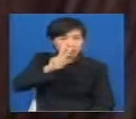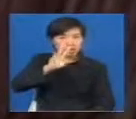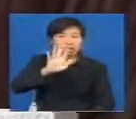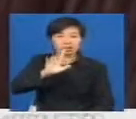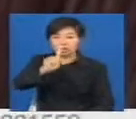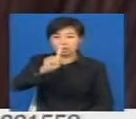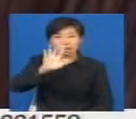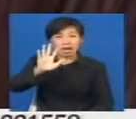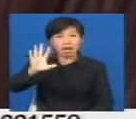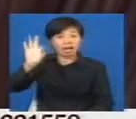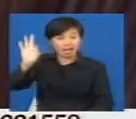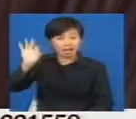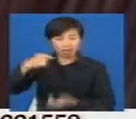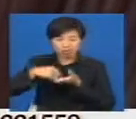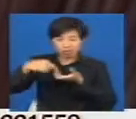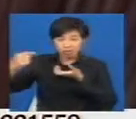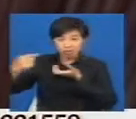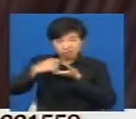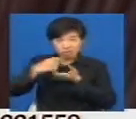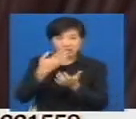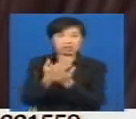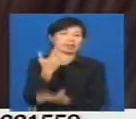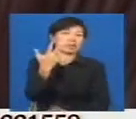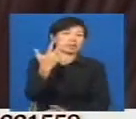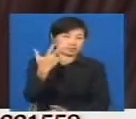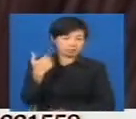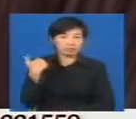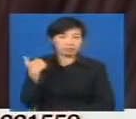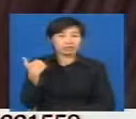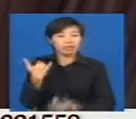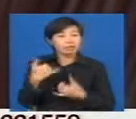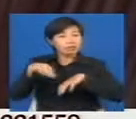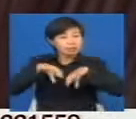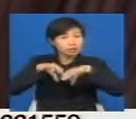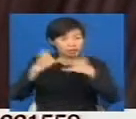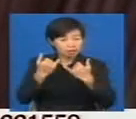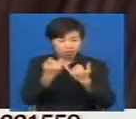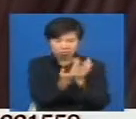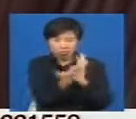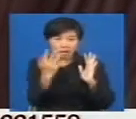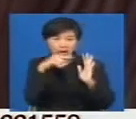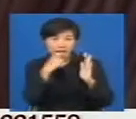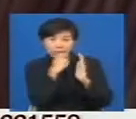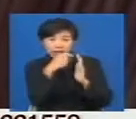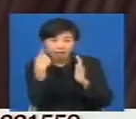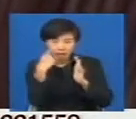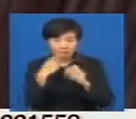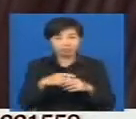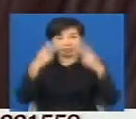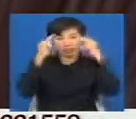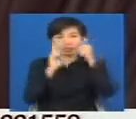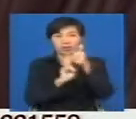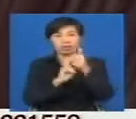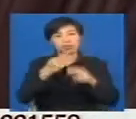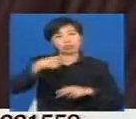422-1559นะครับ SMS ครั้งละ3บาทนะครับโดยผู้ที่ร่วมรายการกับเราในวันนี้นะครับท่านแรกครับรองนายกรัฐมนตรีปราบประสบสุรสวัสดีและคุณ